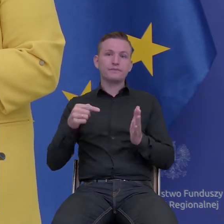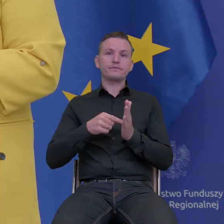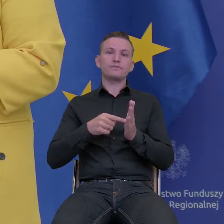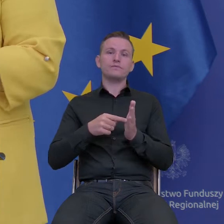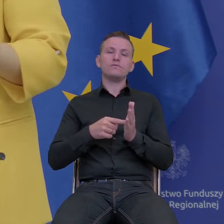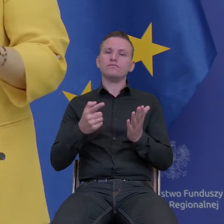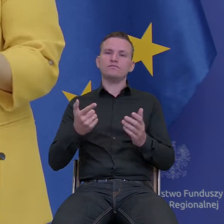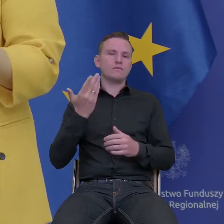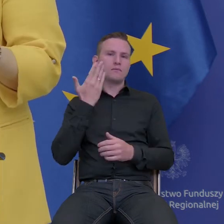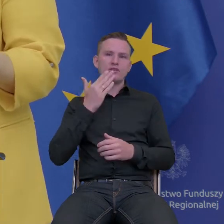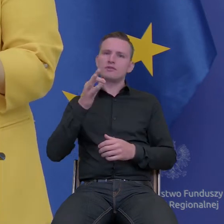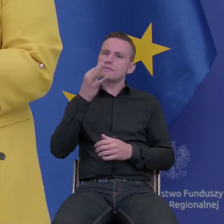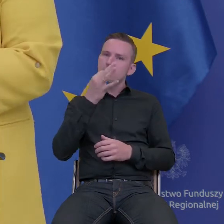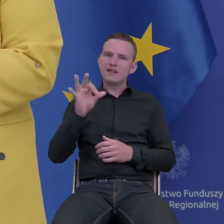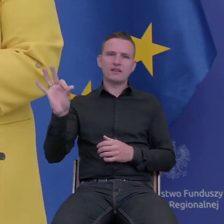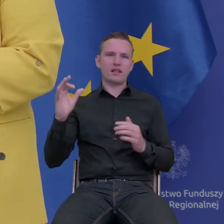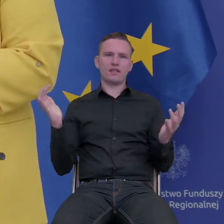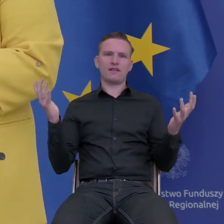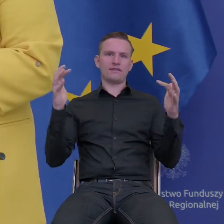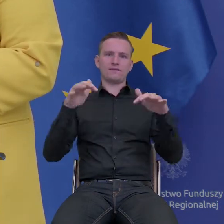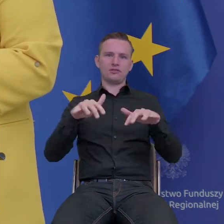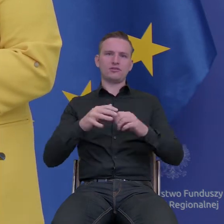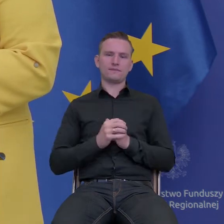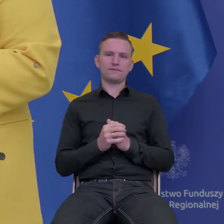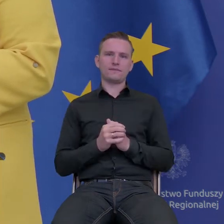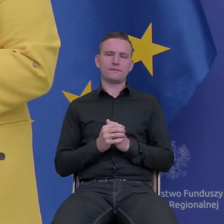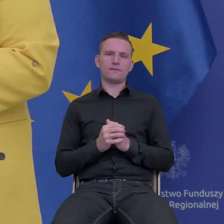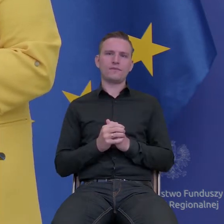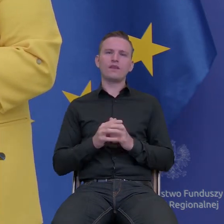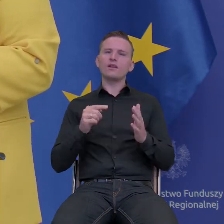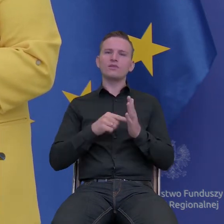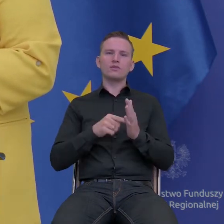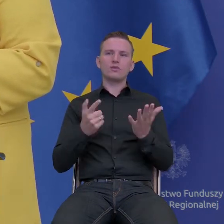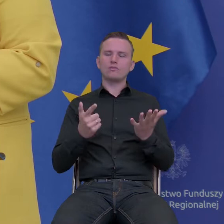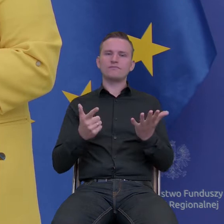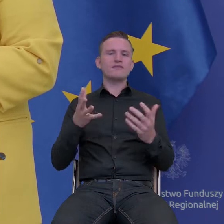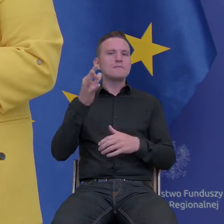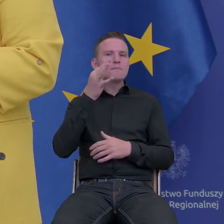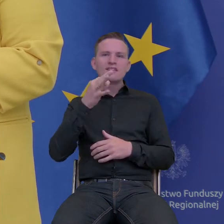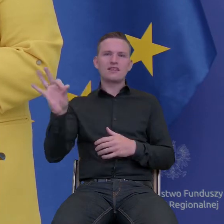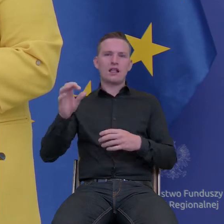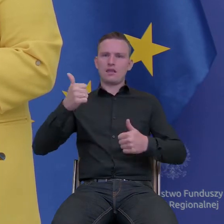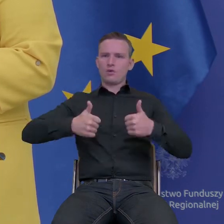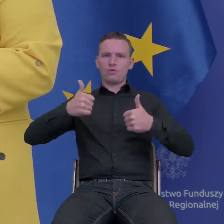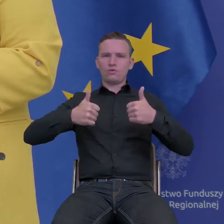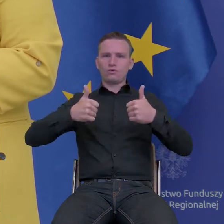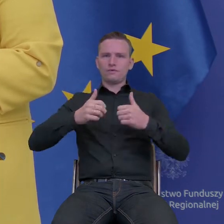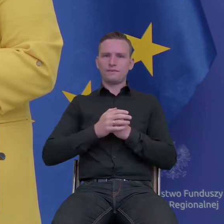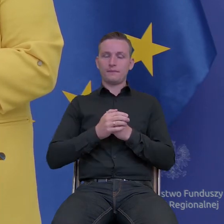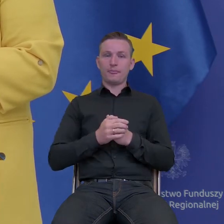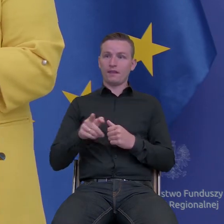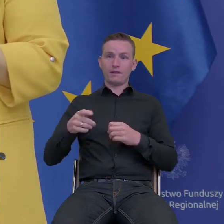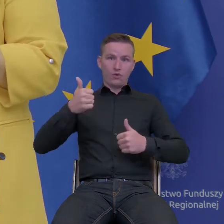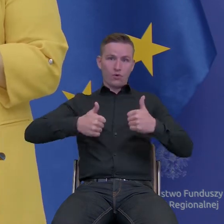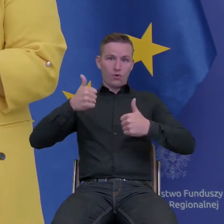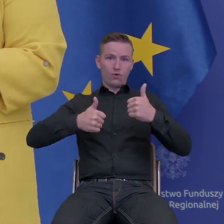wrażliwości. Ja muszę powiedzieć, że kiedy oglądaliśmy Państwa filmy zgłoszenia, pojawiało się naprawdę